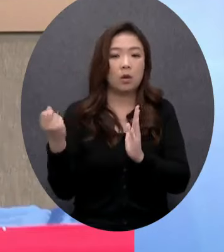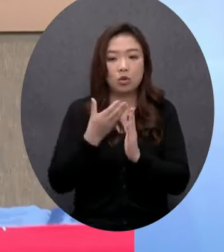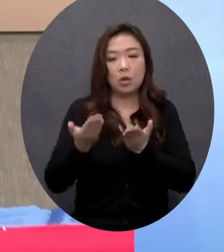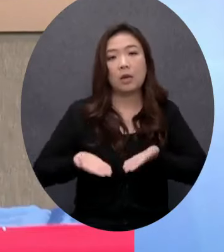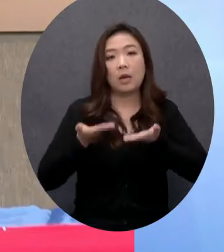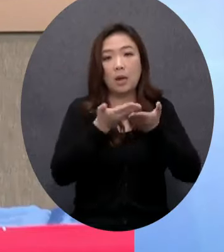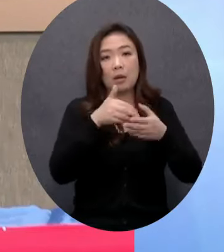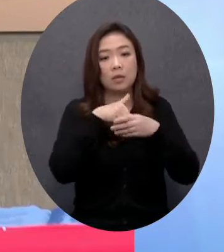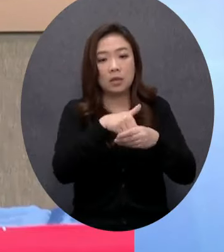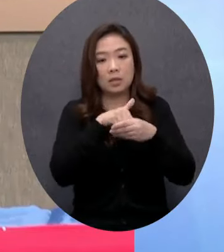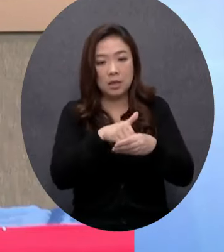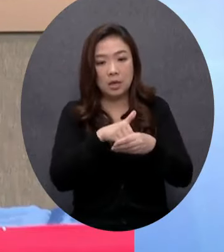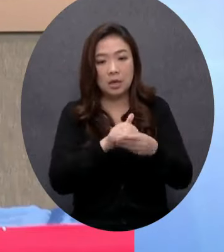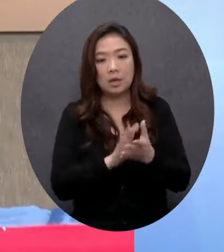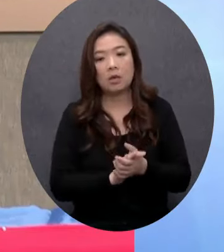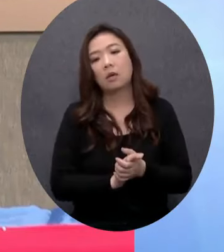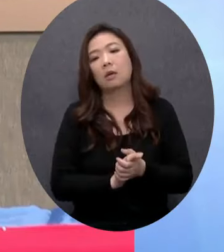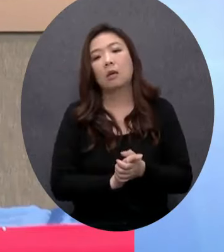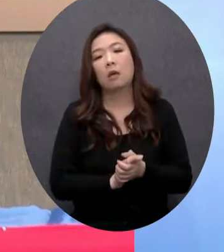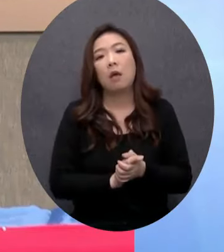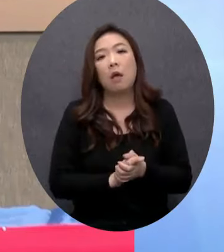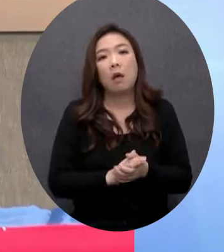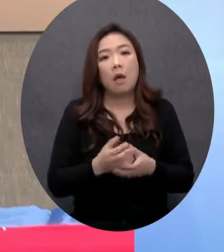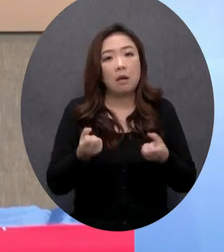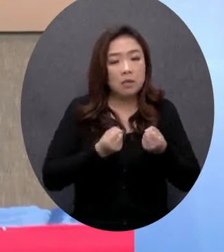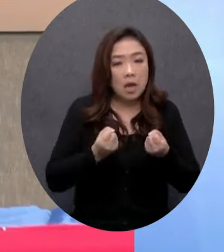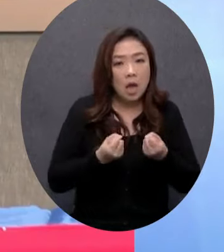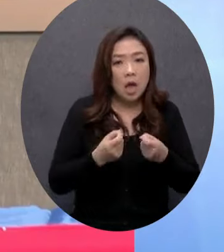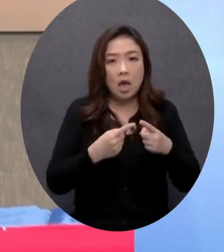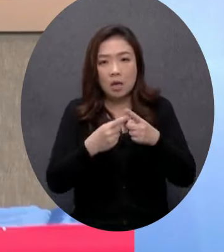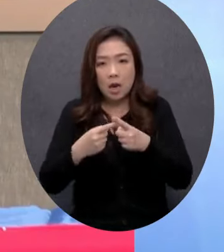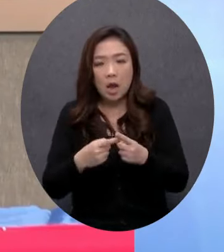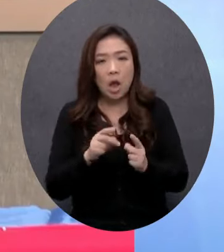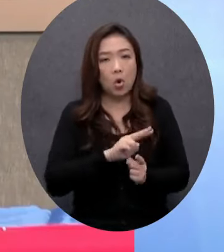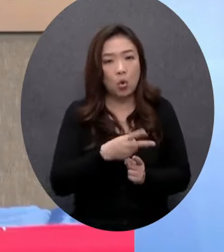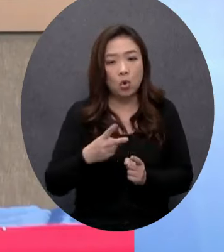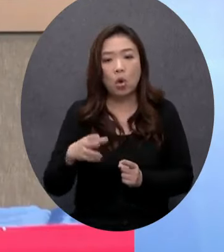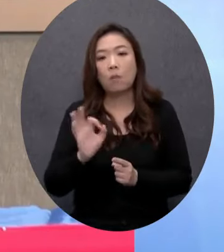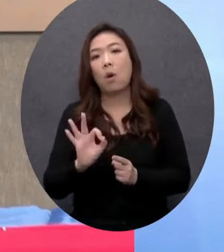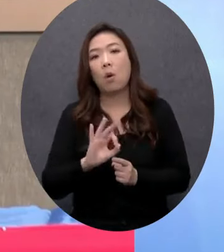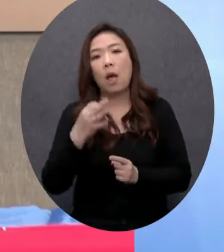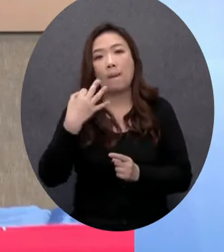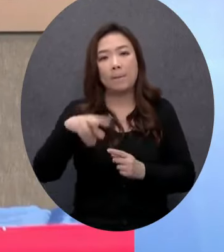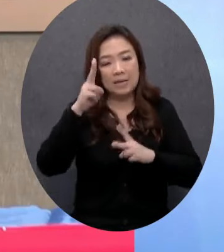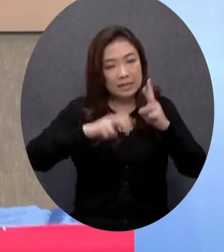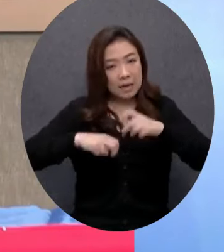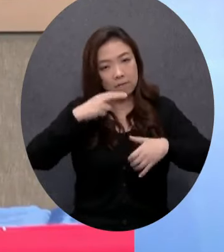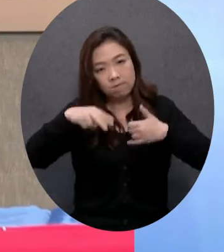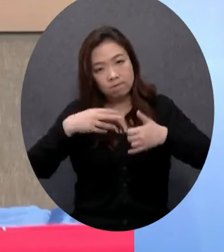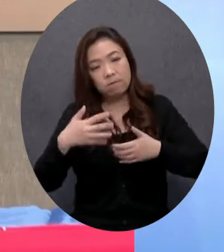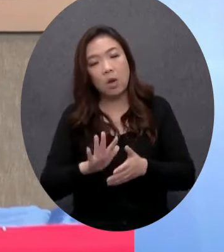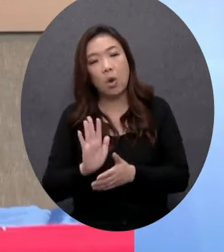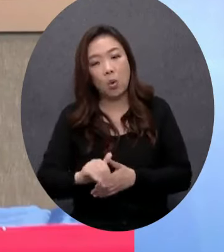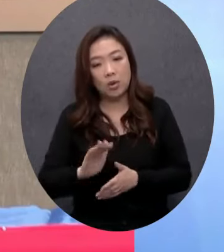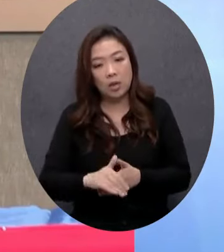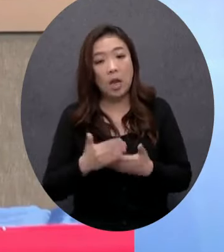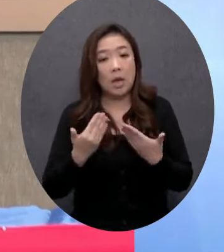申请，且机动车及所有人不便的免予查验。目前已